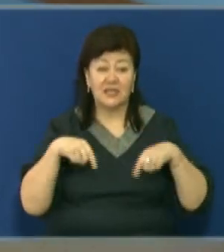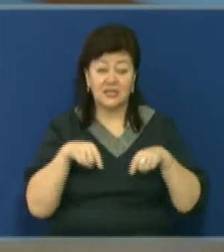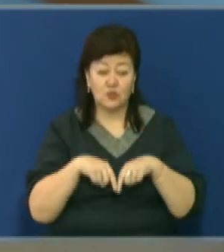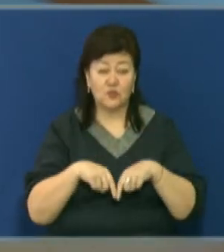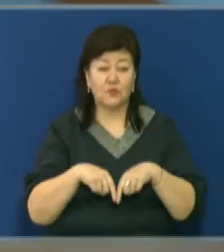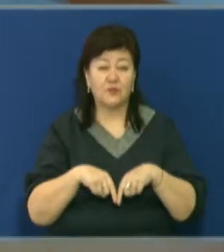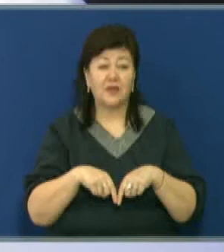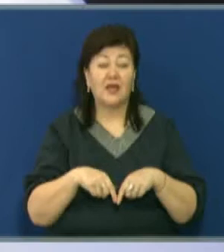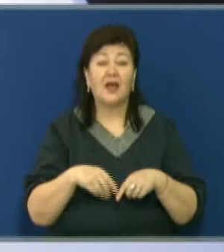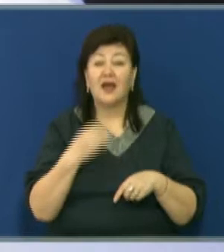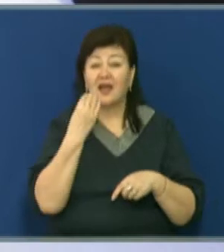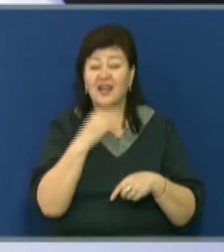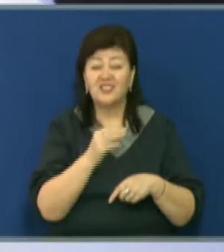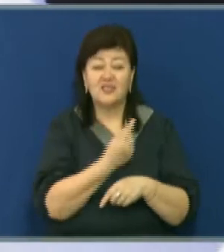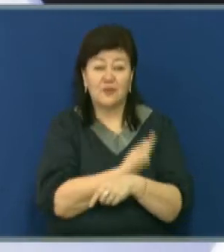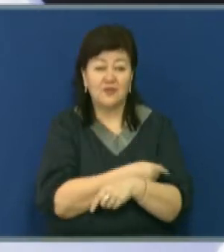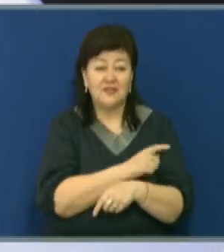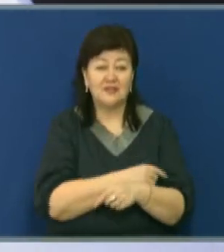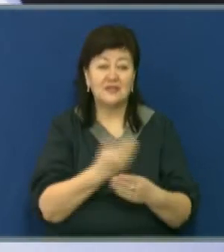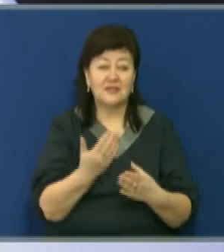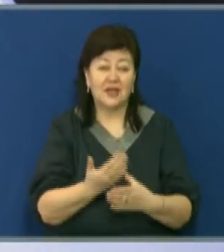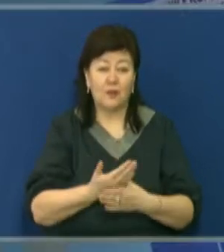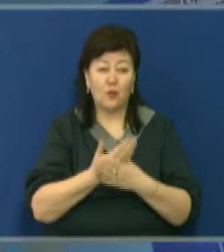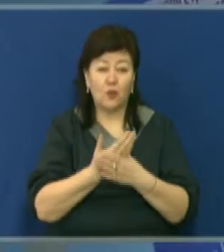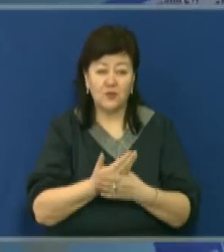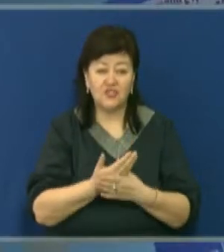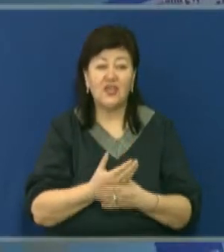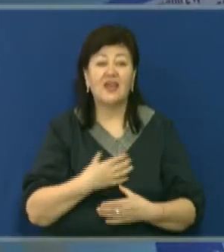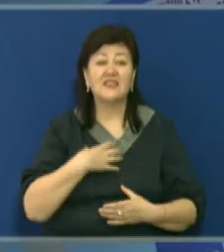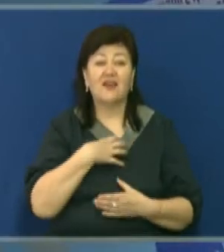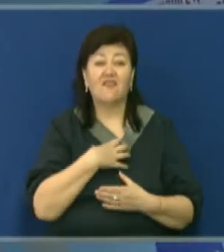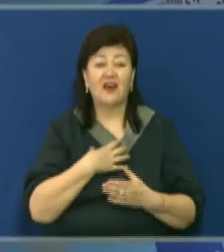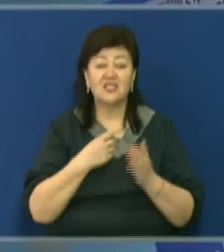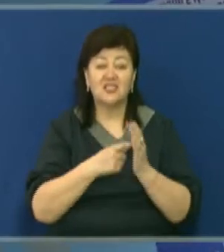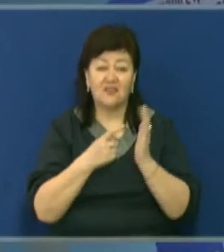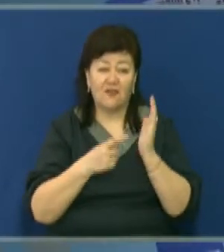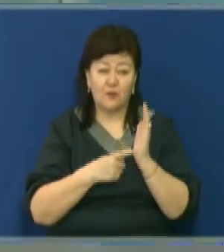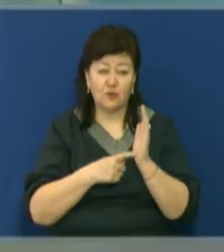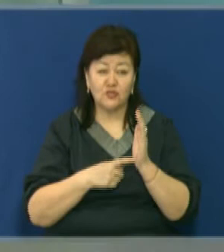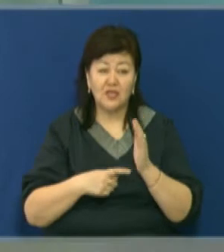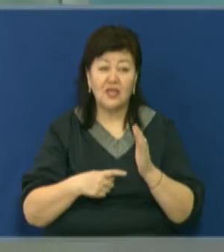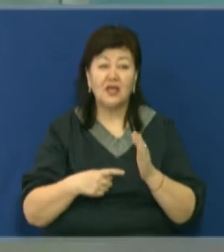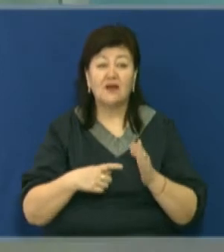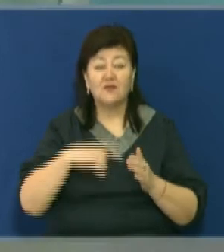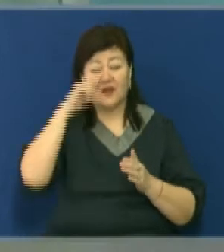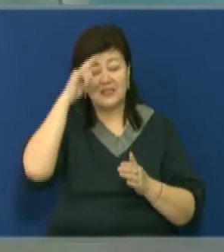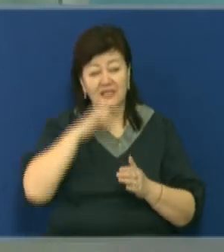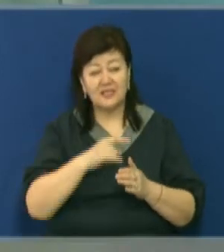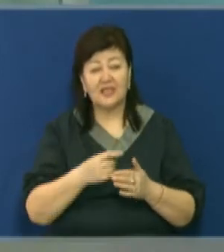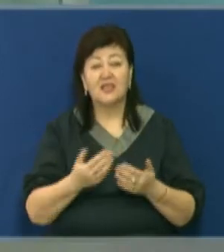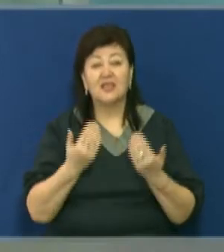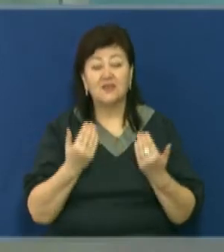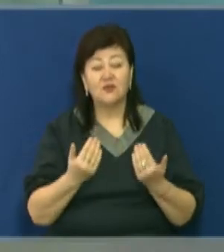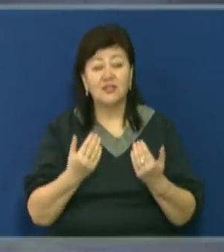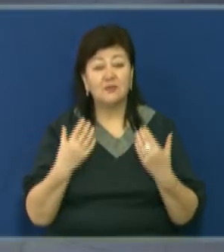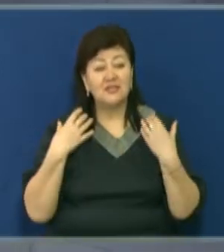Медициналық көмектің сапасы мен қолжетімділігін арттыру қоғамдағы маңызды міндеттердің бірі. Бұл ретте елімізде азаматтардың денсаулығын қорғауға баса